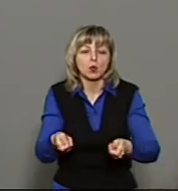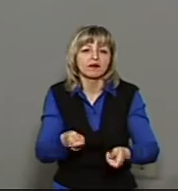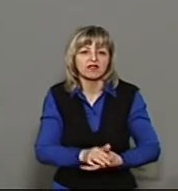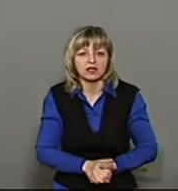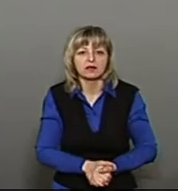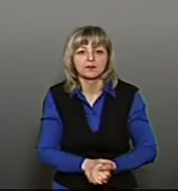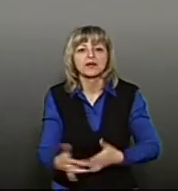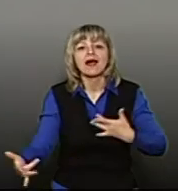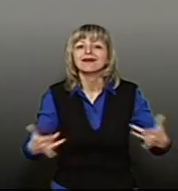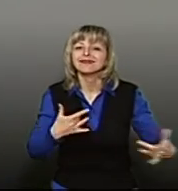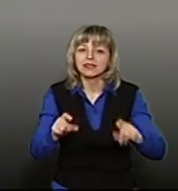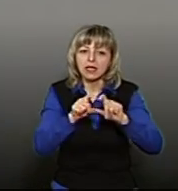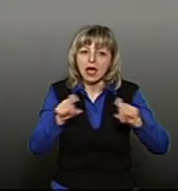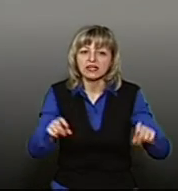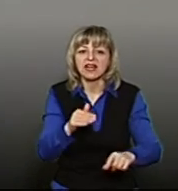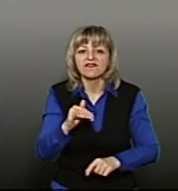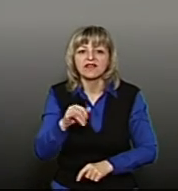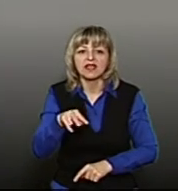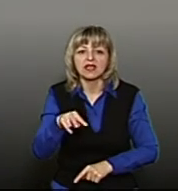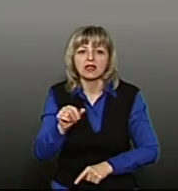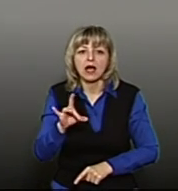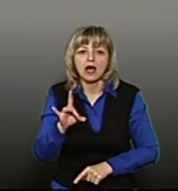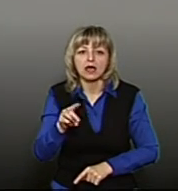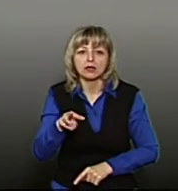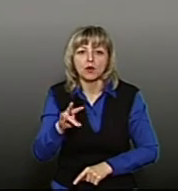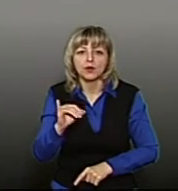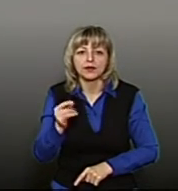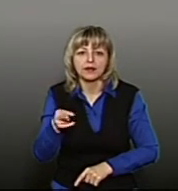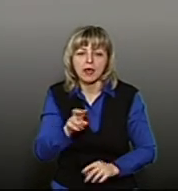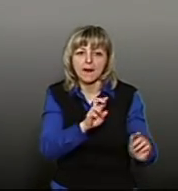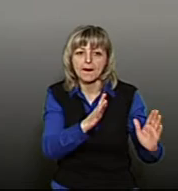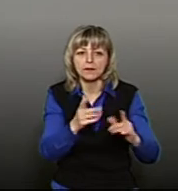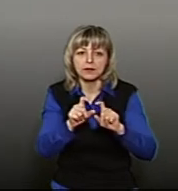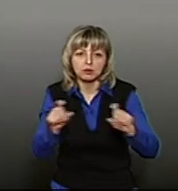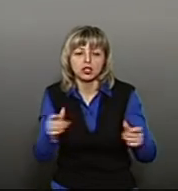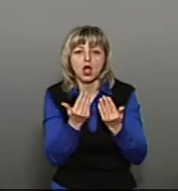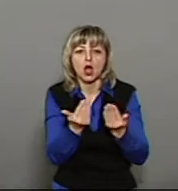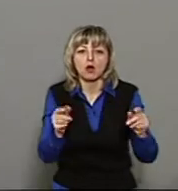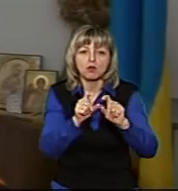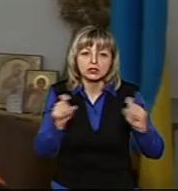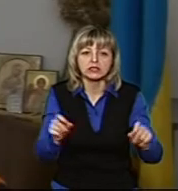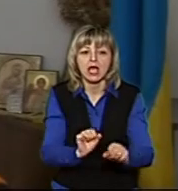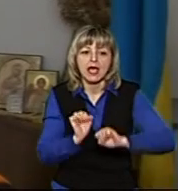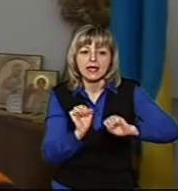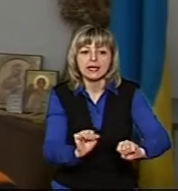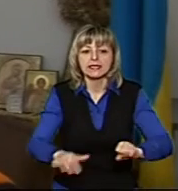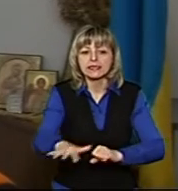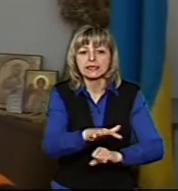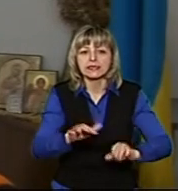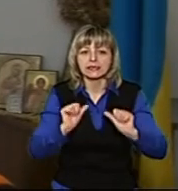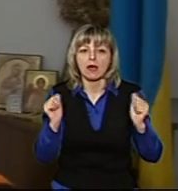Чубара. Театри, філармонія, бібліотеки, музеї, заповідники.